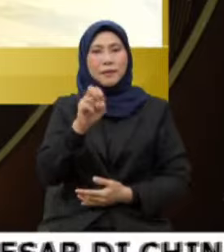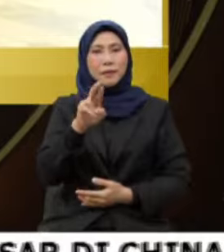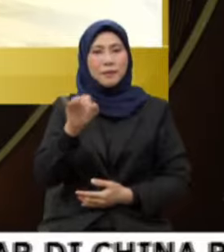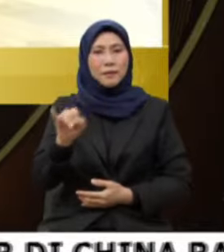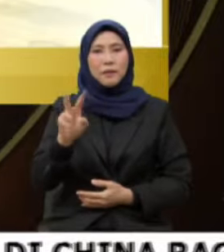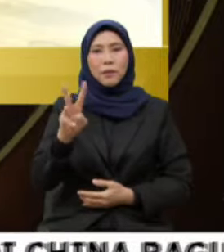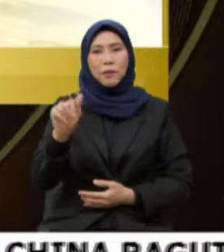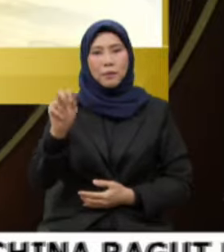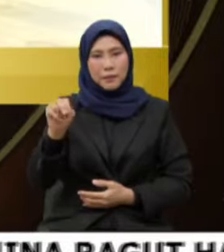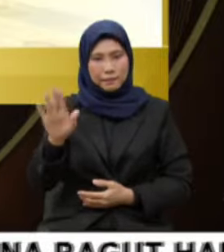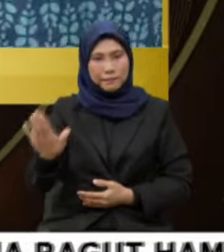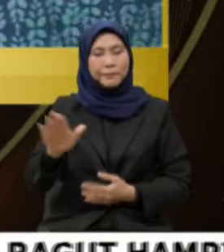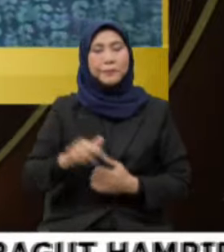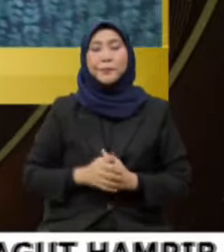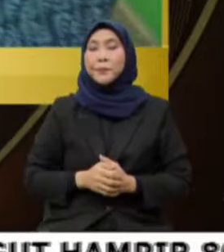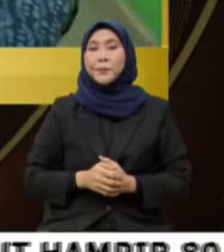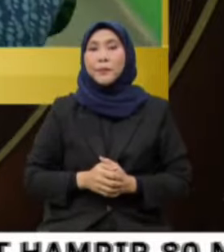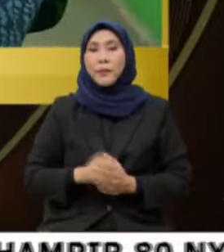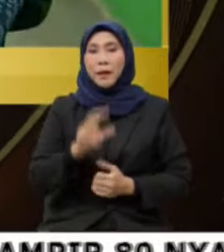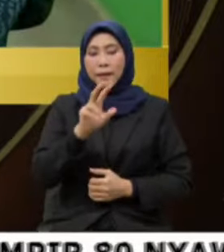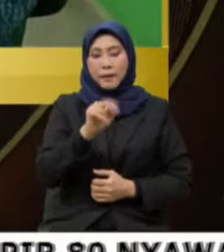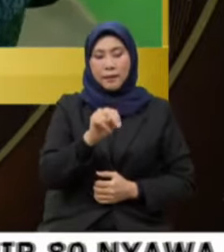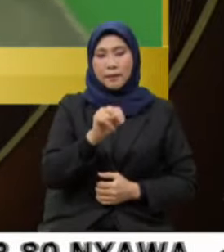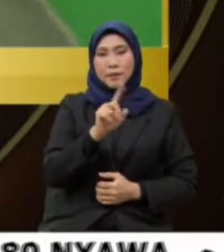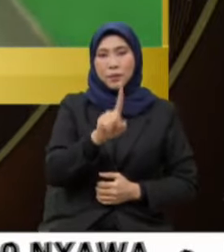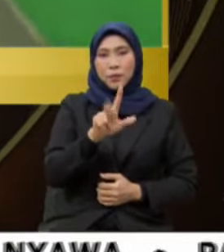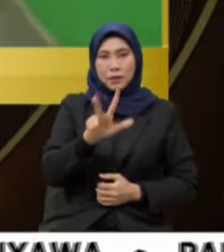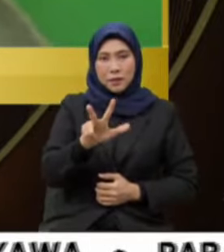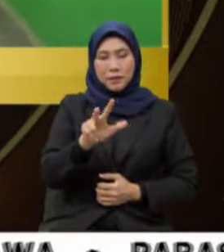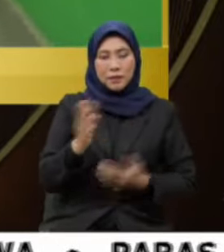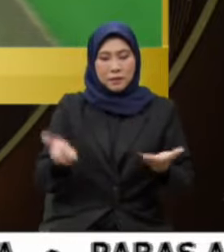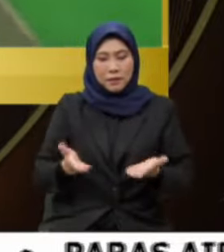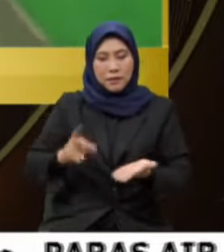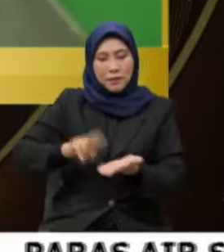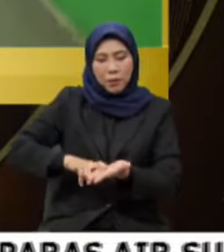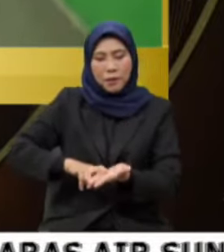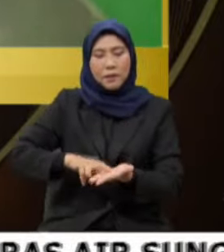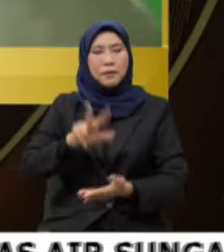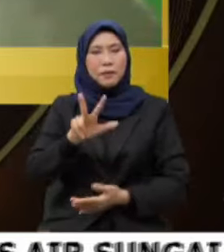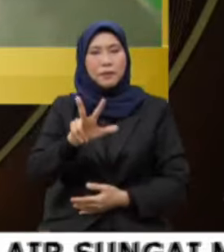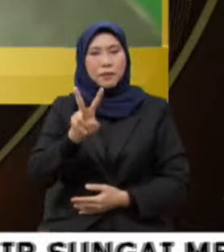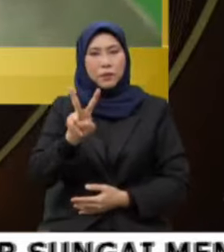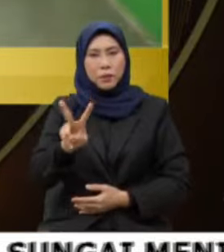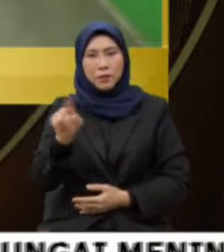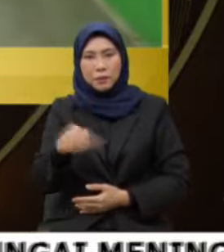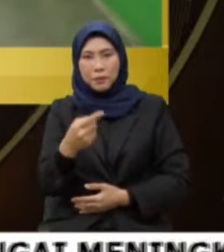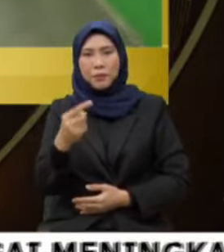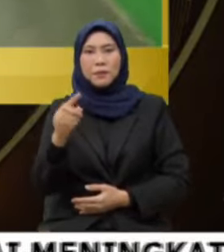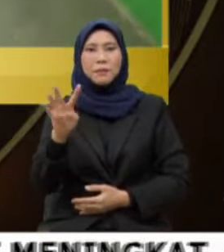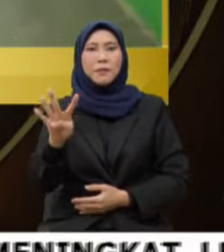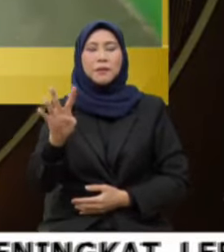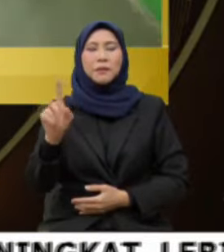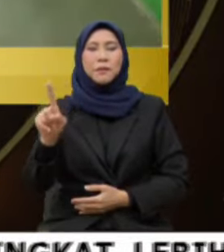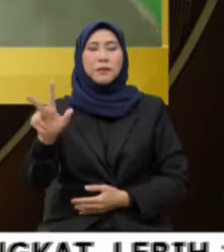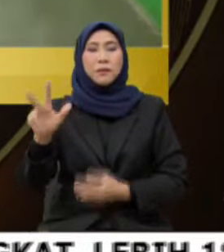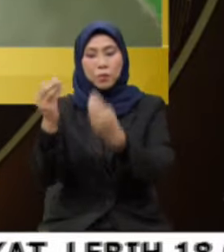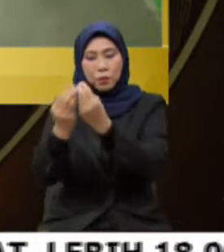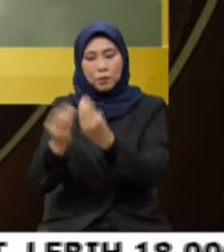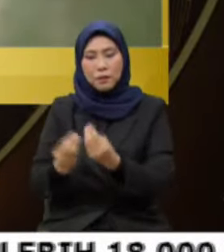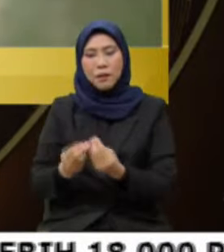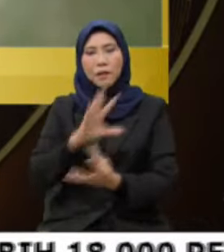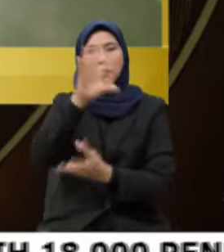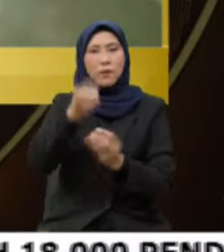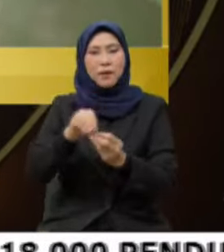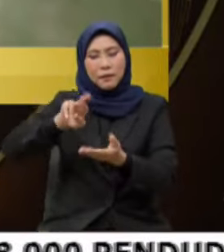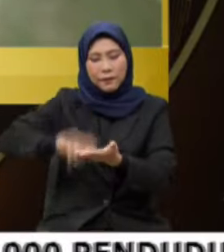Hasni Wan Yusof. Baik, untuk makluman, N13 Sikamat ini merekodkan seramai 32,343 jumlah